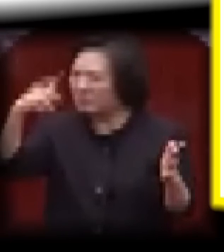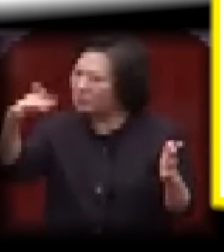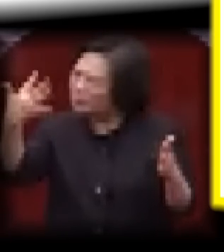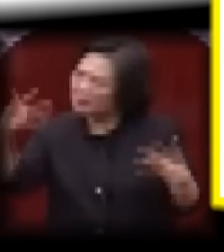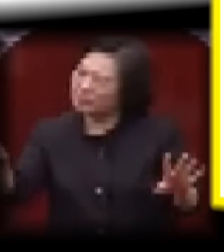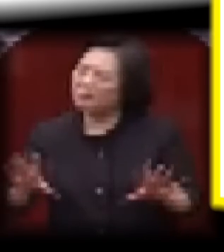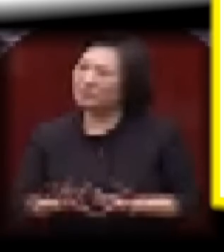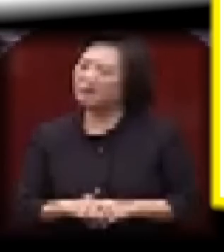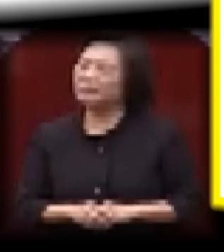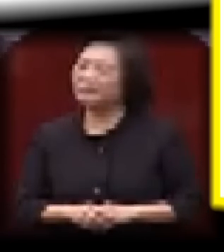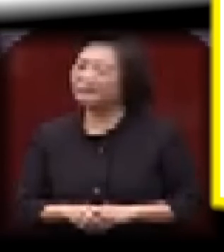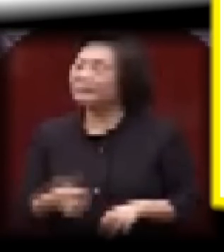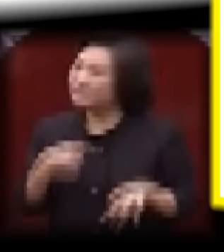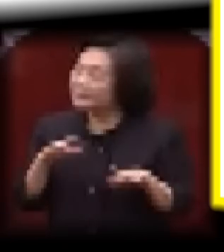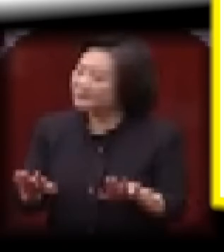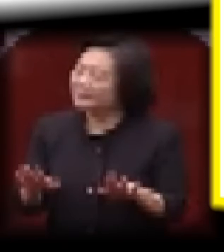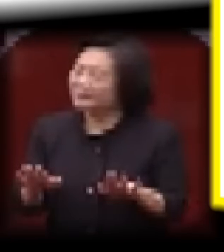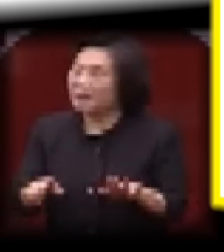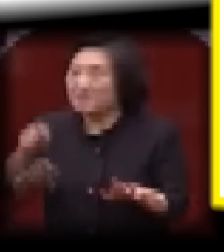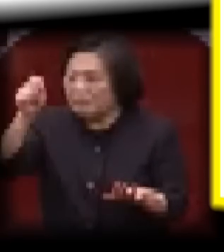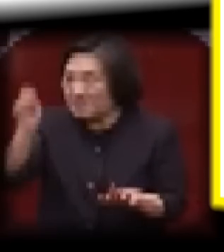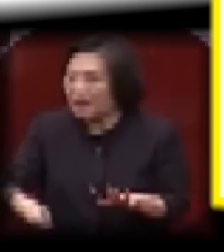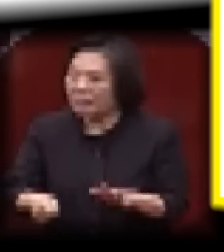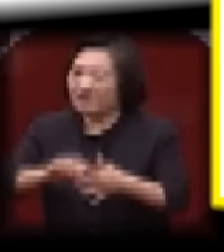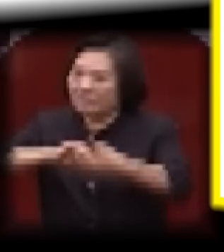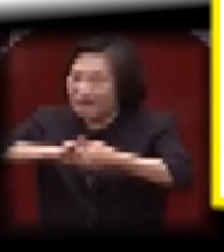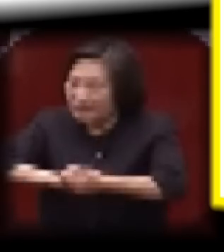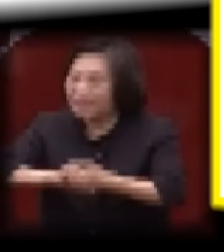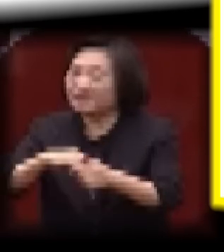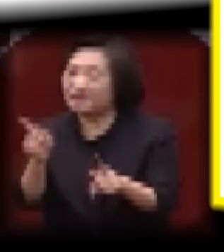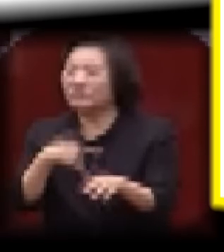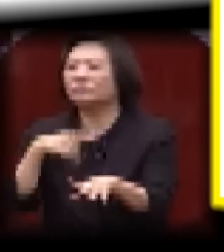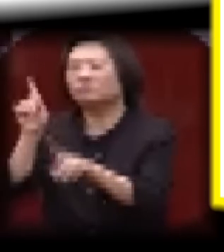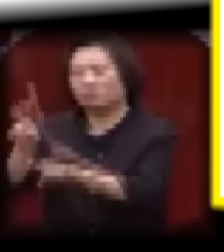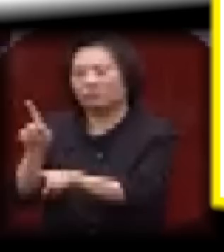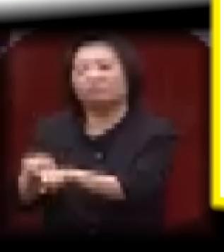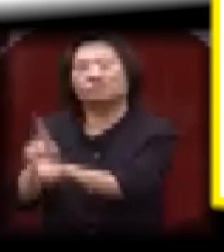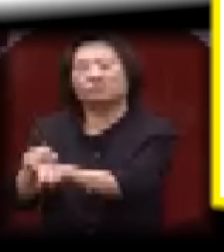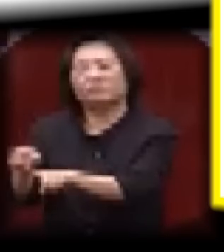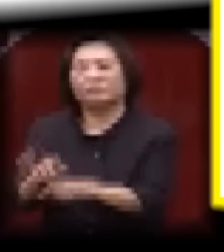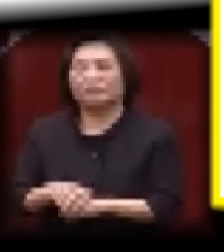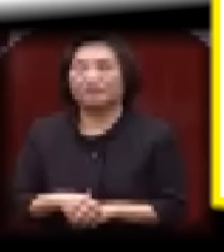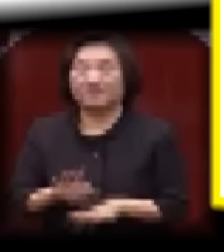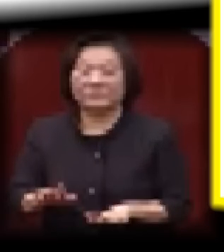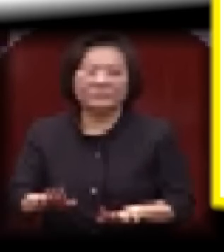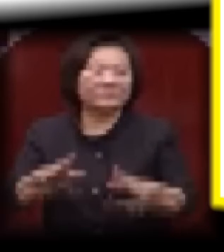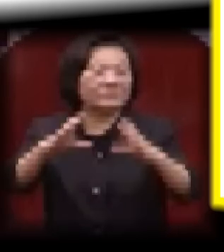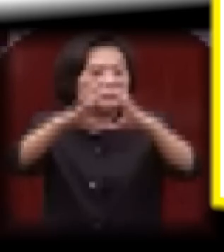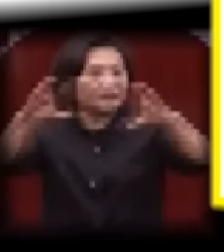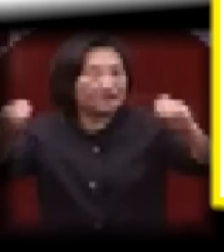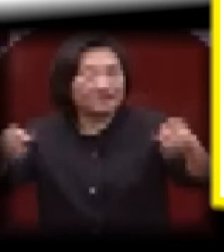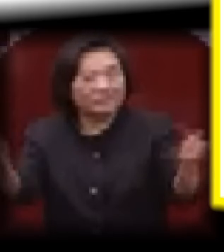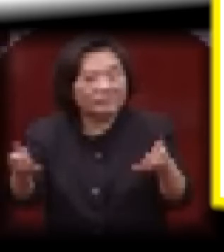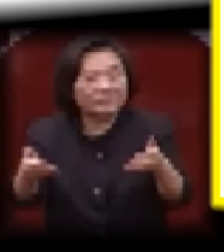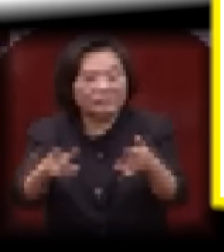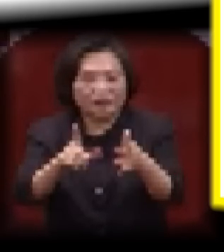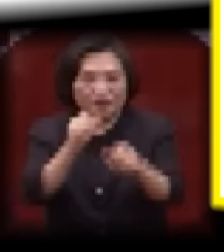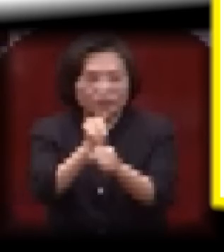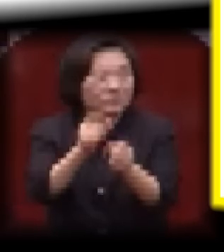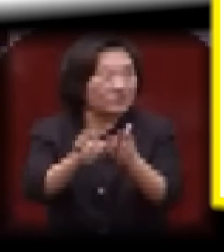你知道，就按照这个仲裁庭的判决，你知道，目前大巨蛋还在兴建的工期内，它